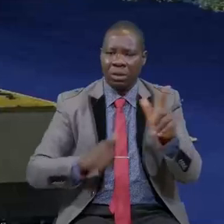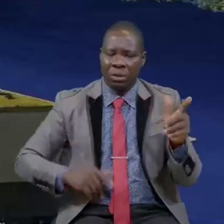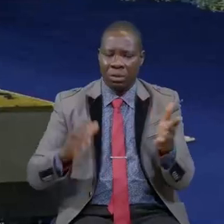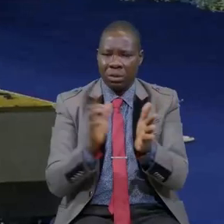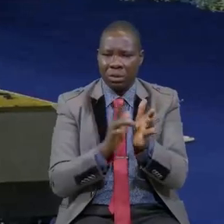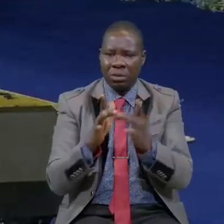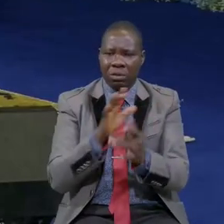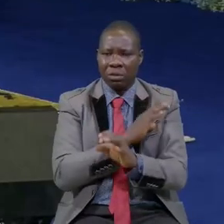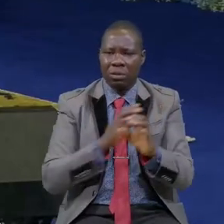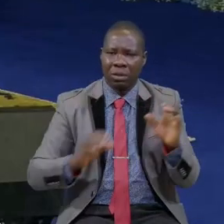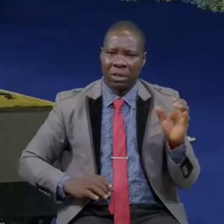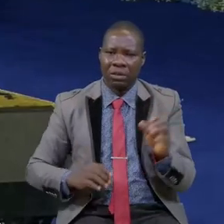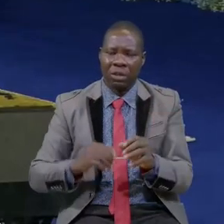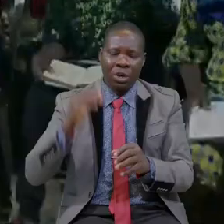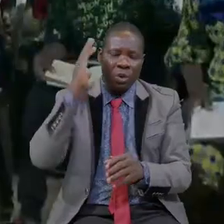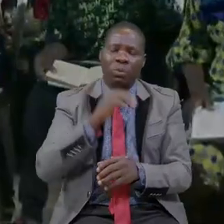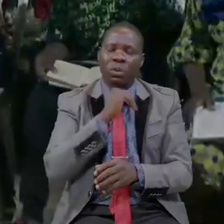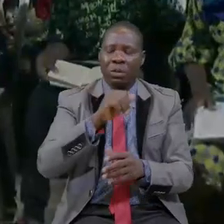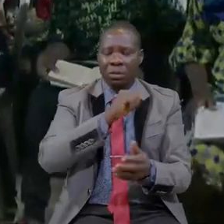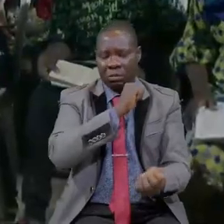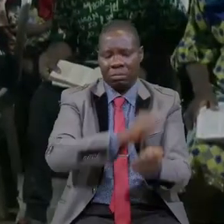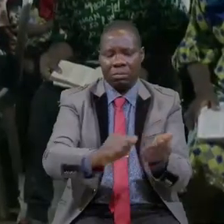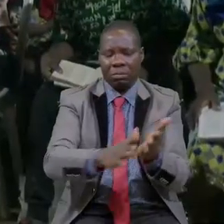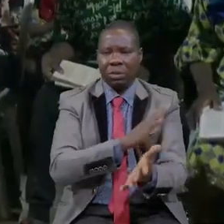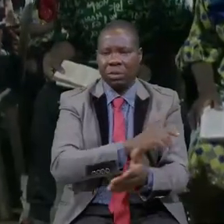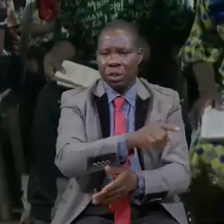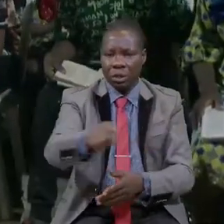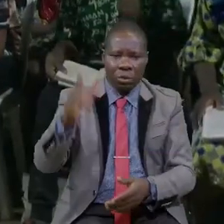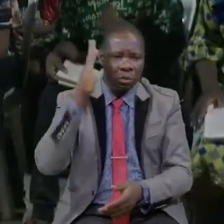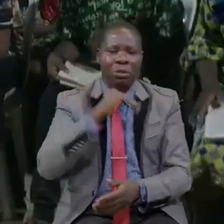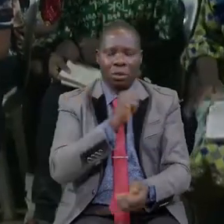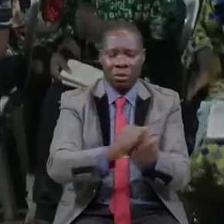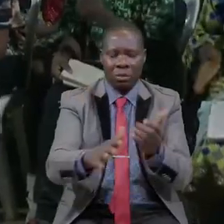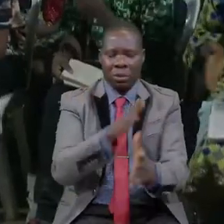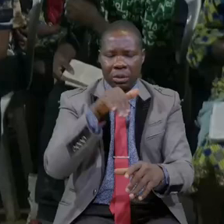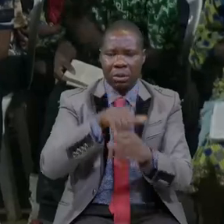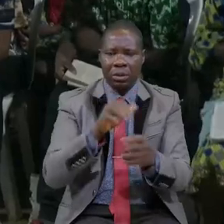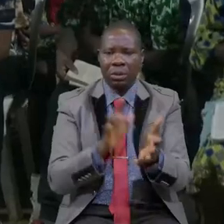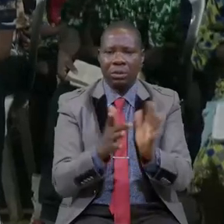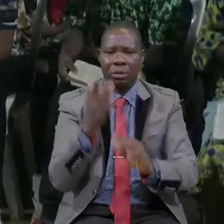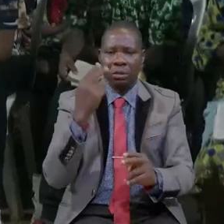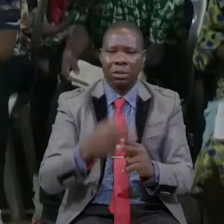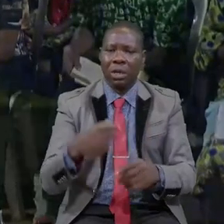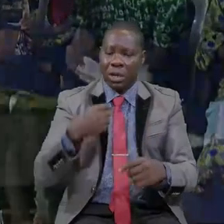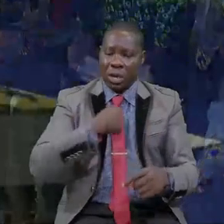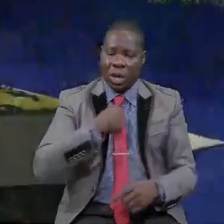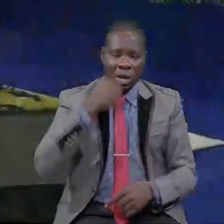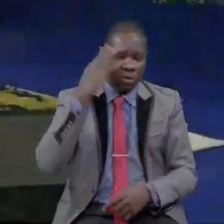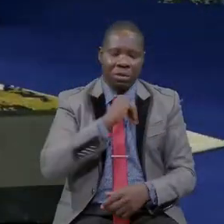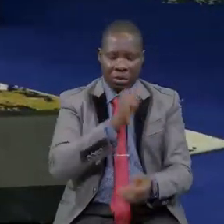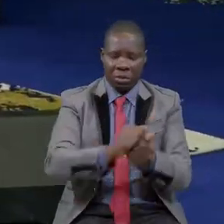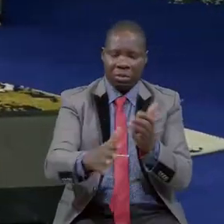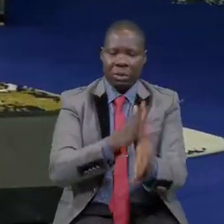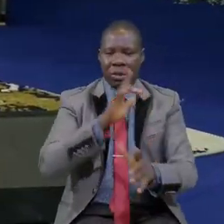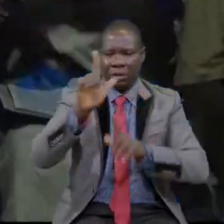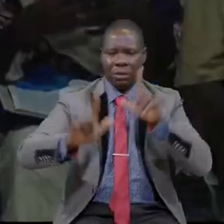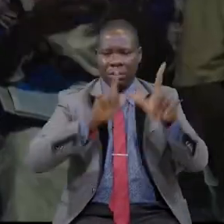Jésus-Christ, ne périsse point. Tu ne vas pas périr. Je ne vais pas périr.